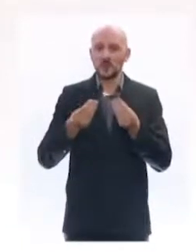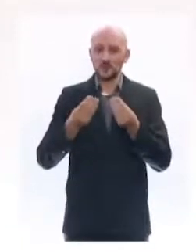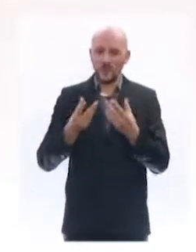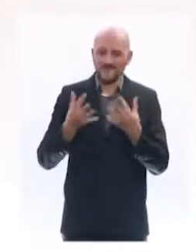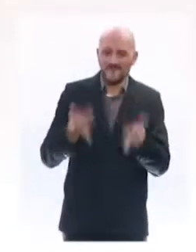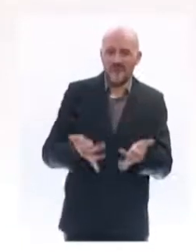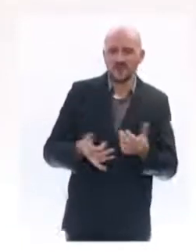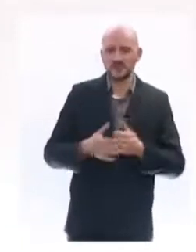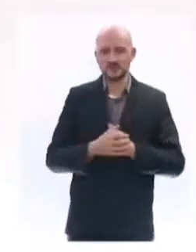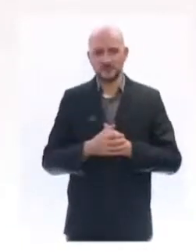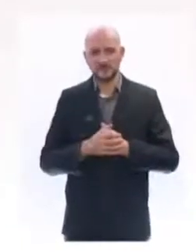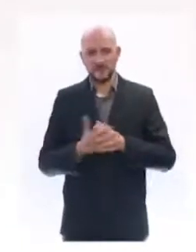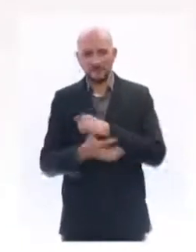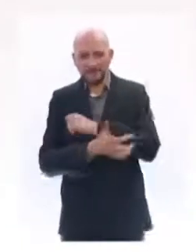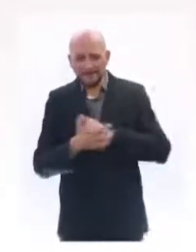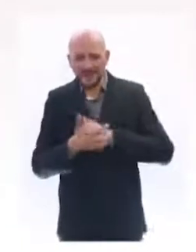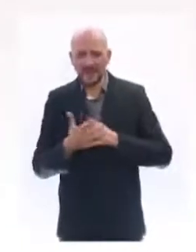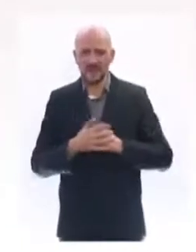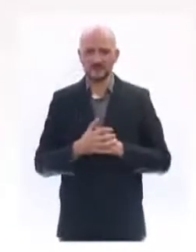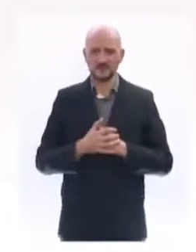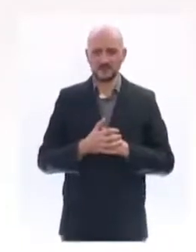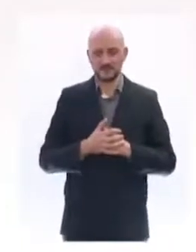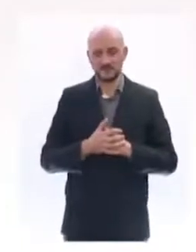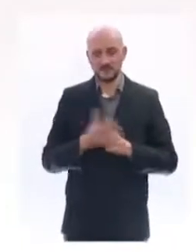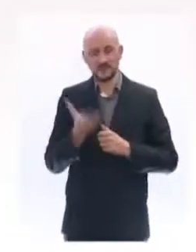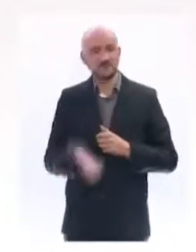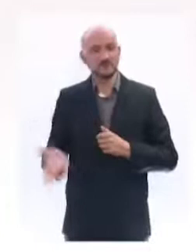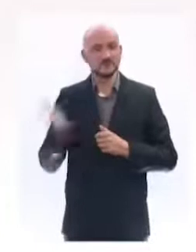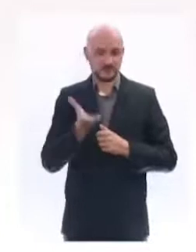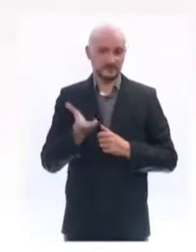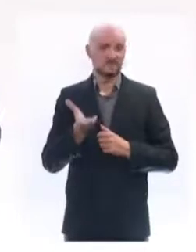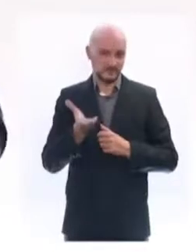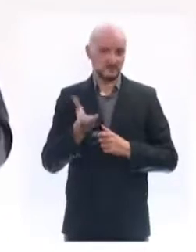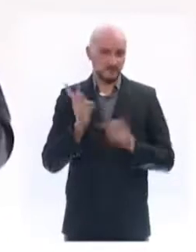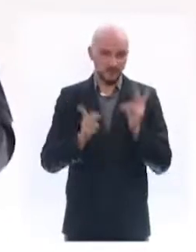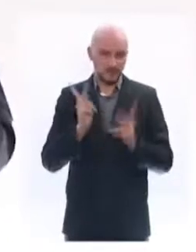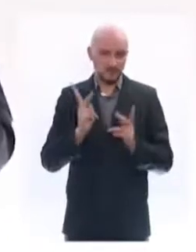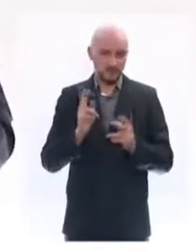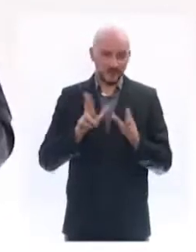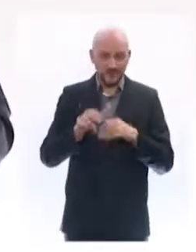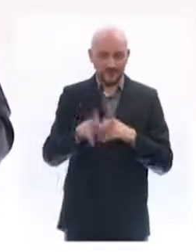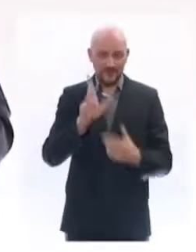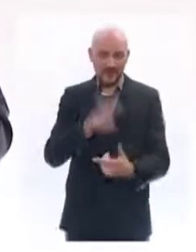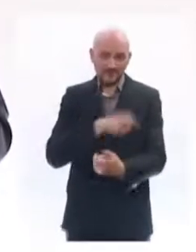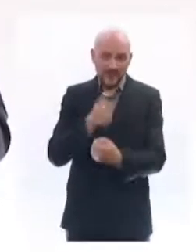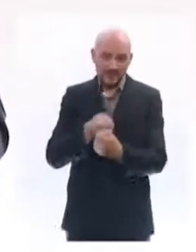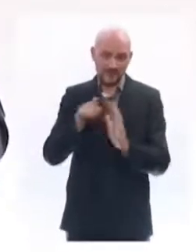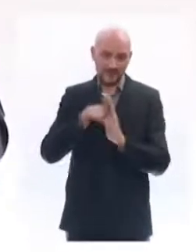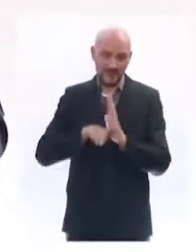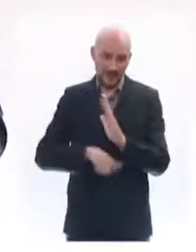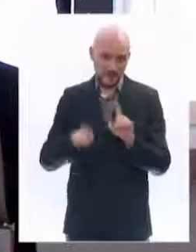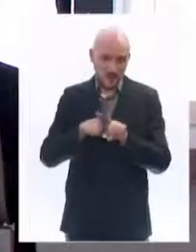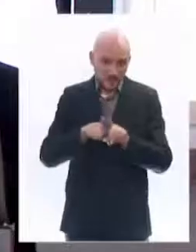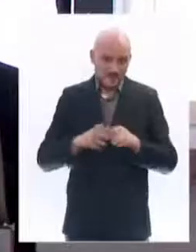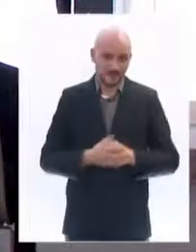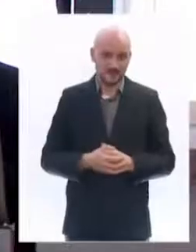à l'égard desquels sans doute il nous faudra aussi adapter nos dispositifs c'est le